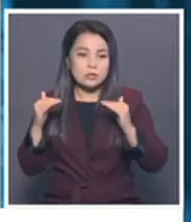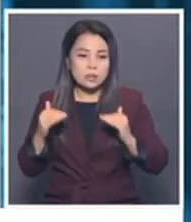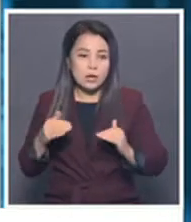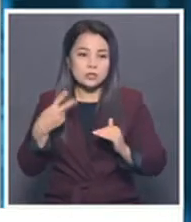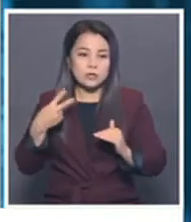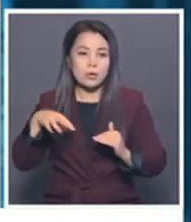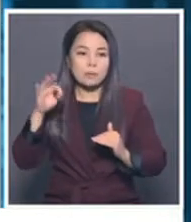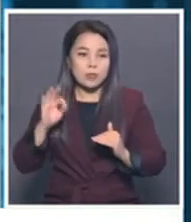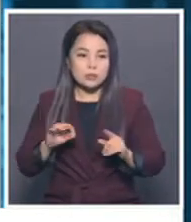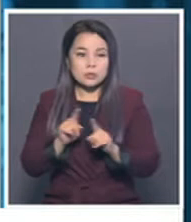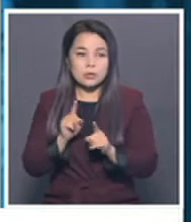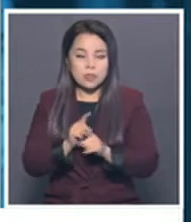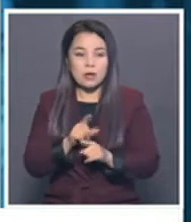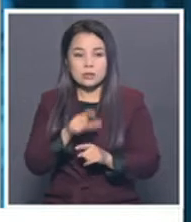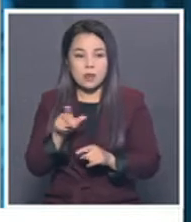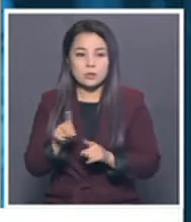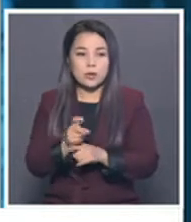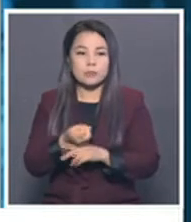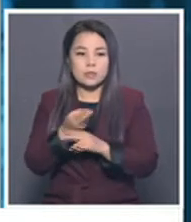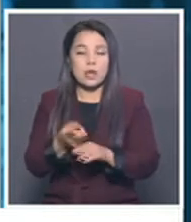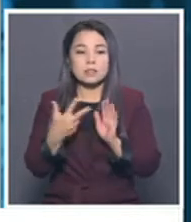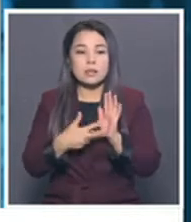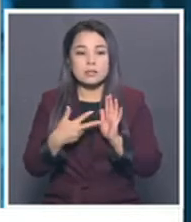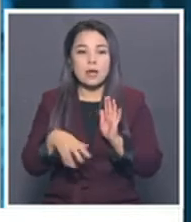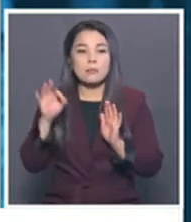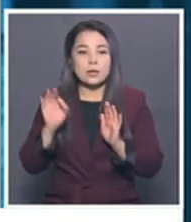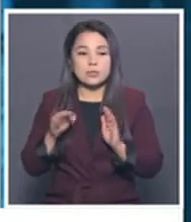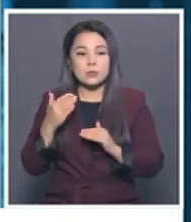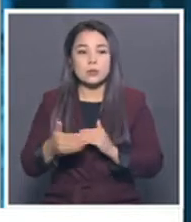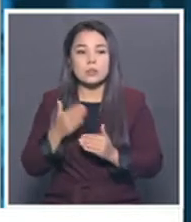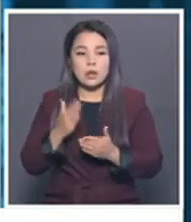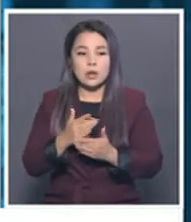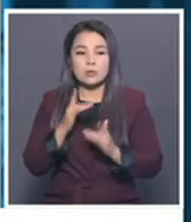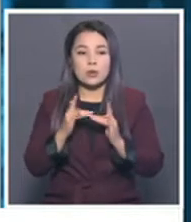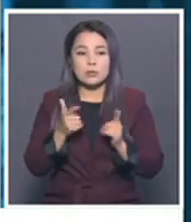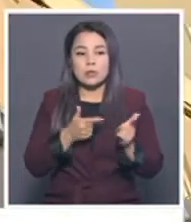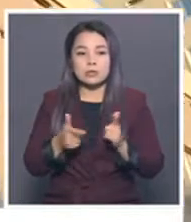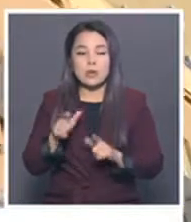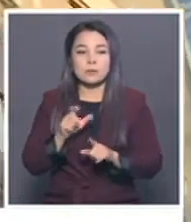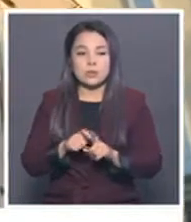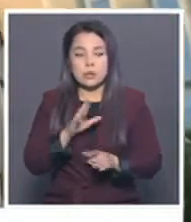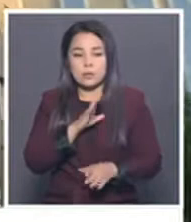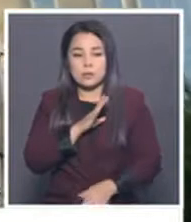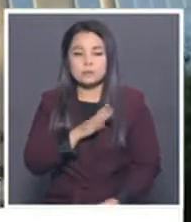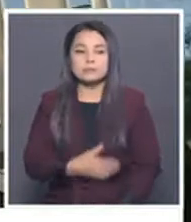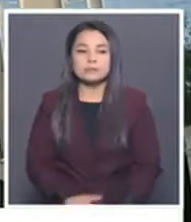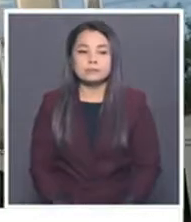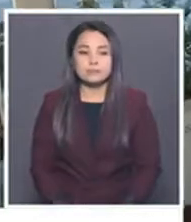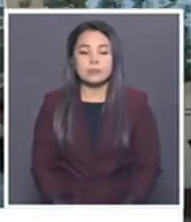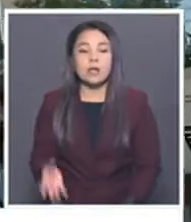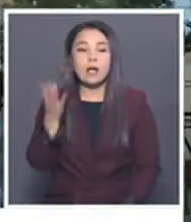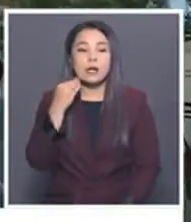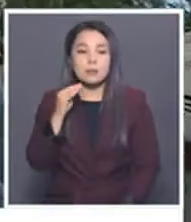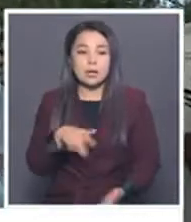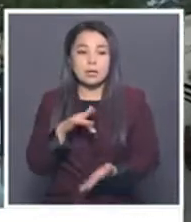20%-ға жуық науқастар жатыр. 80%-ға жуық төсек орындар қазір бос. Ал